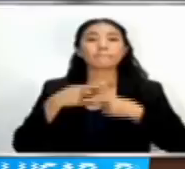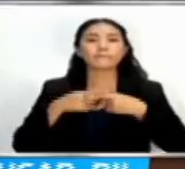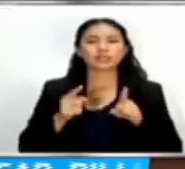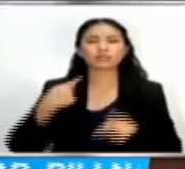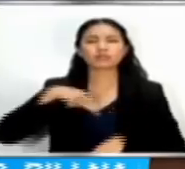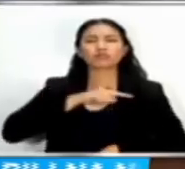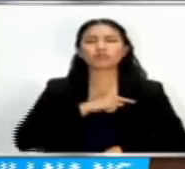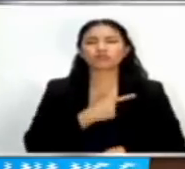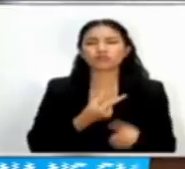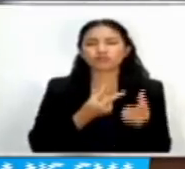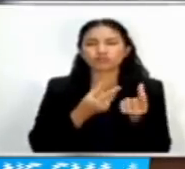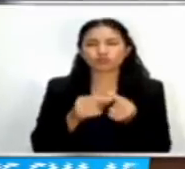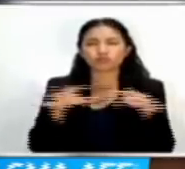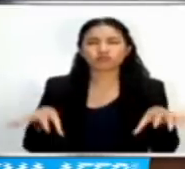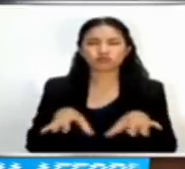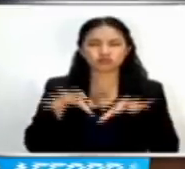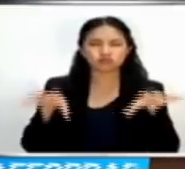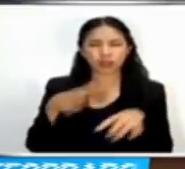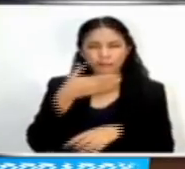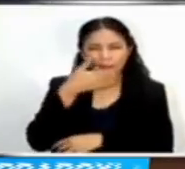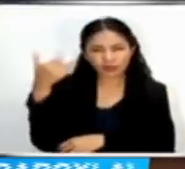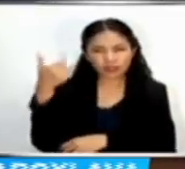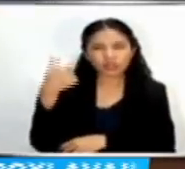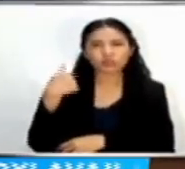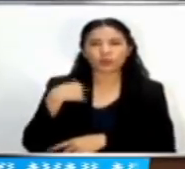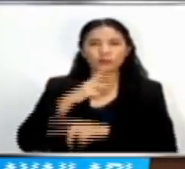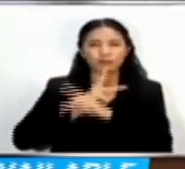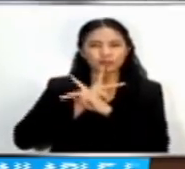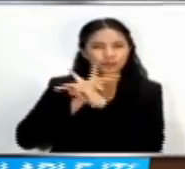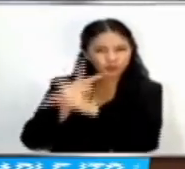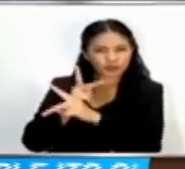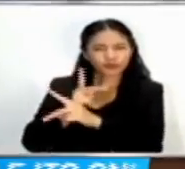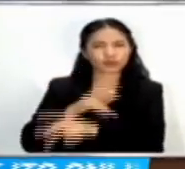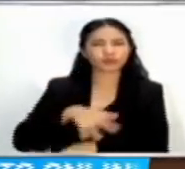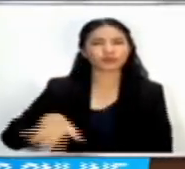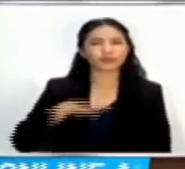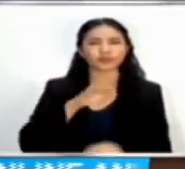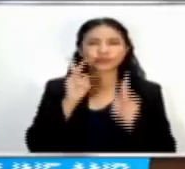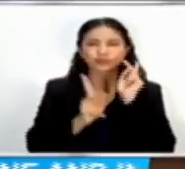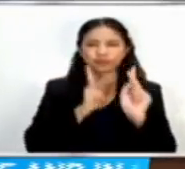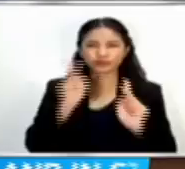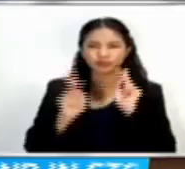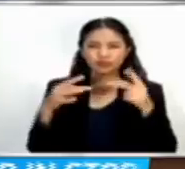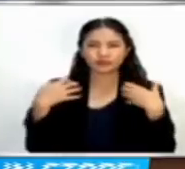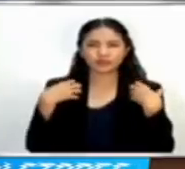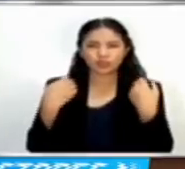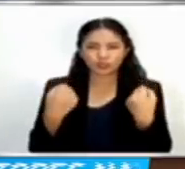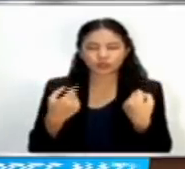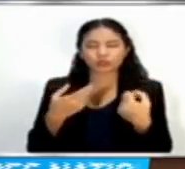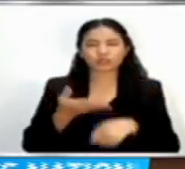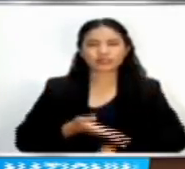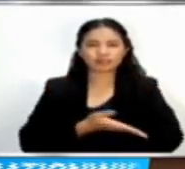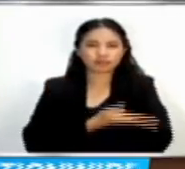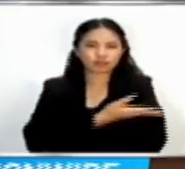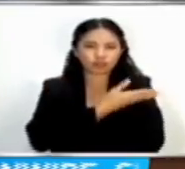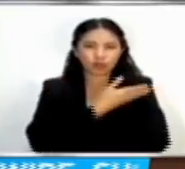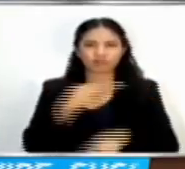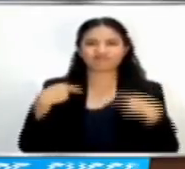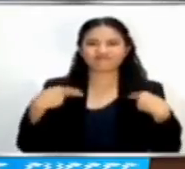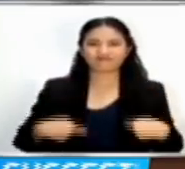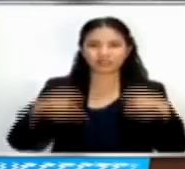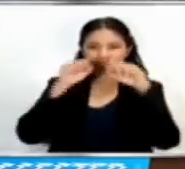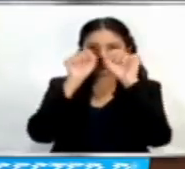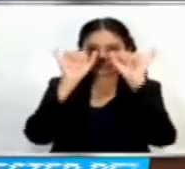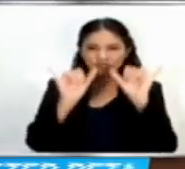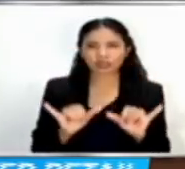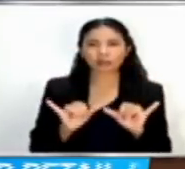for us to be able to protect public health, for us to be able to expand health system capacity, and for us to be able to manage